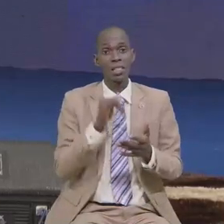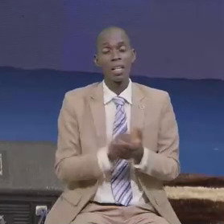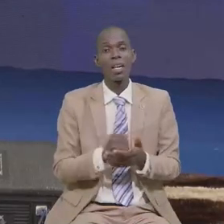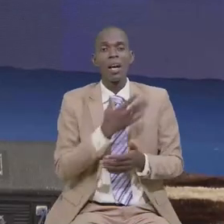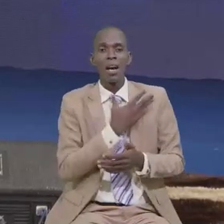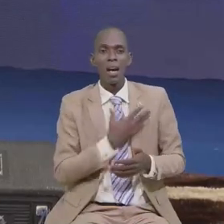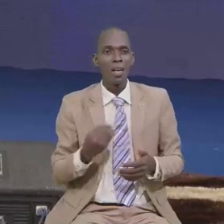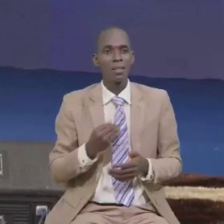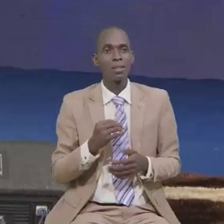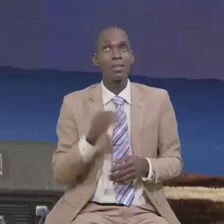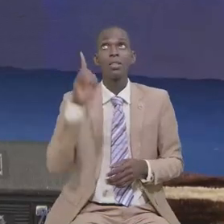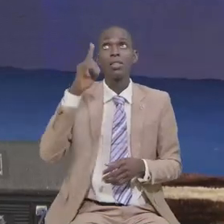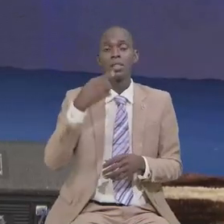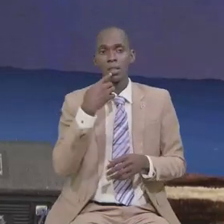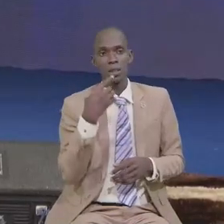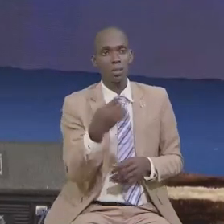Et il leur dit,